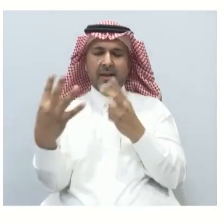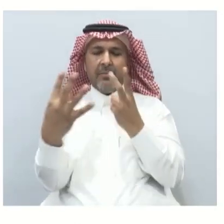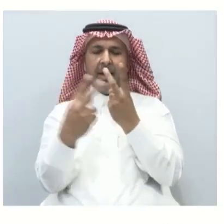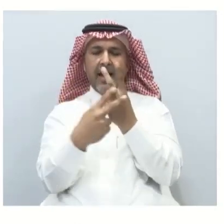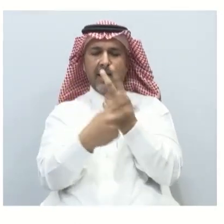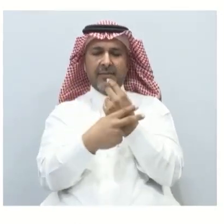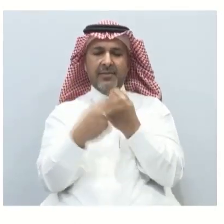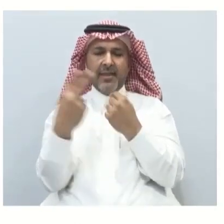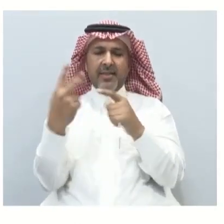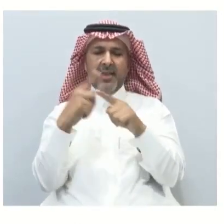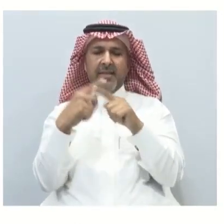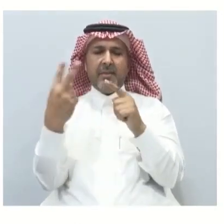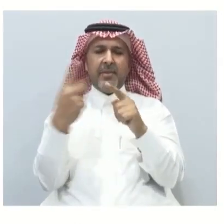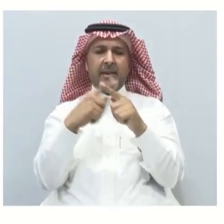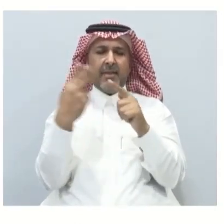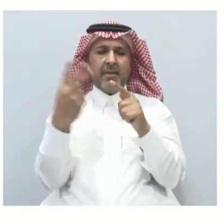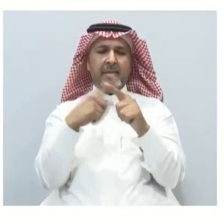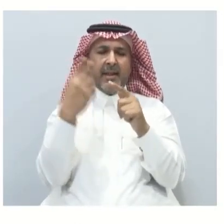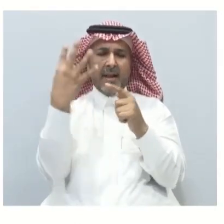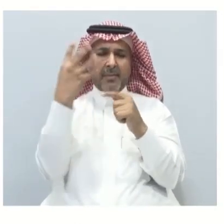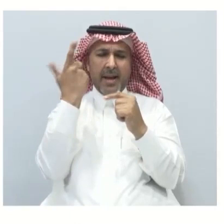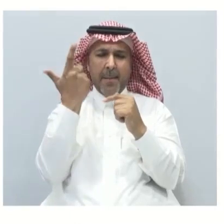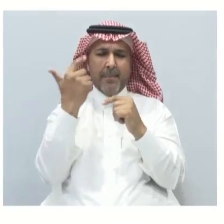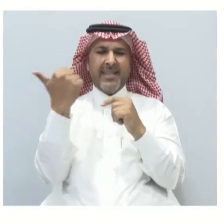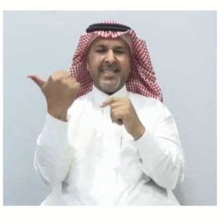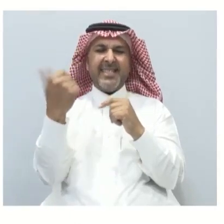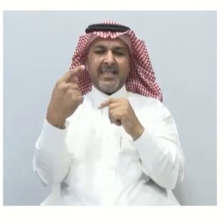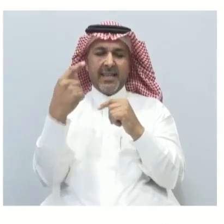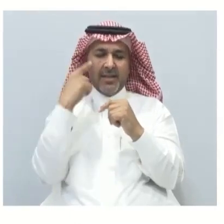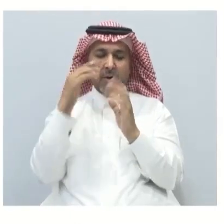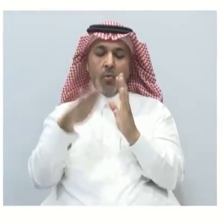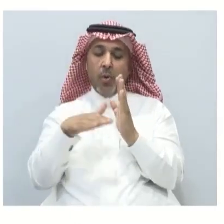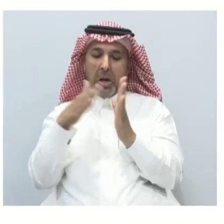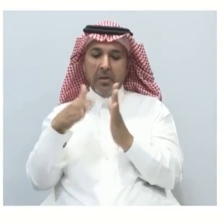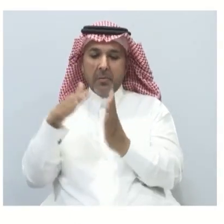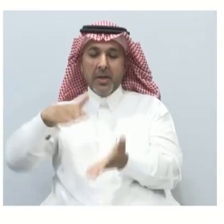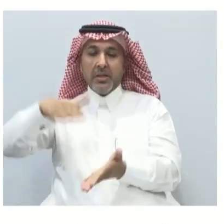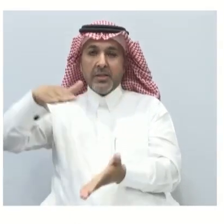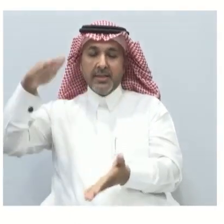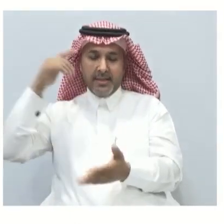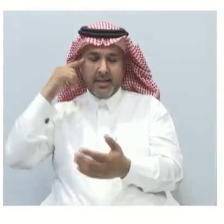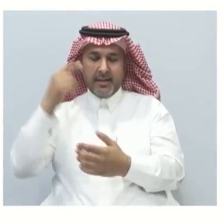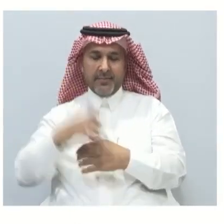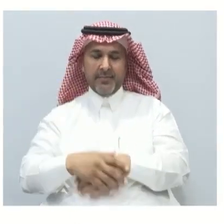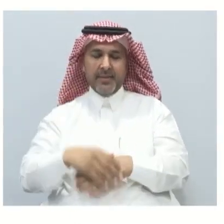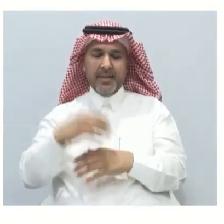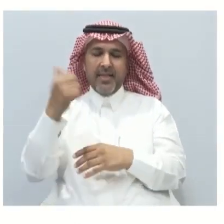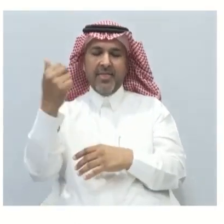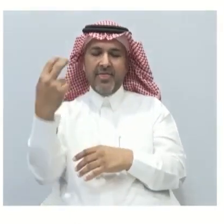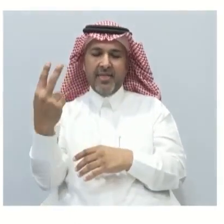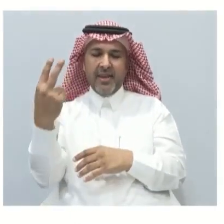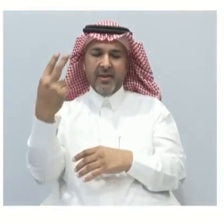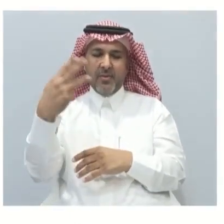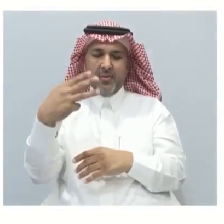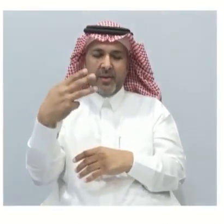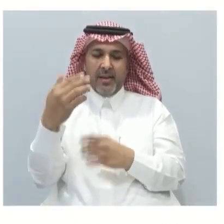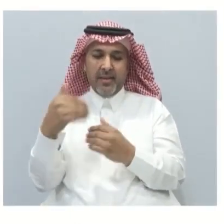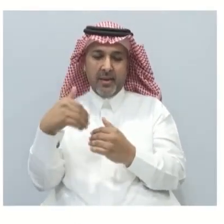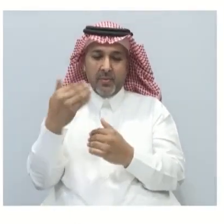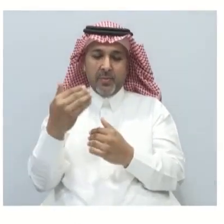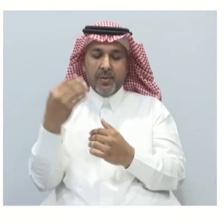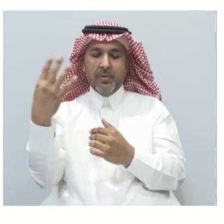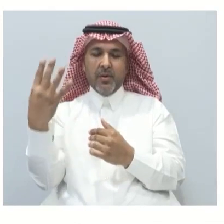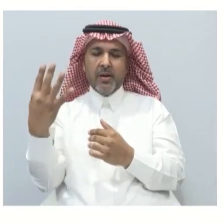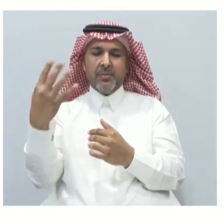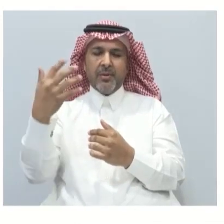2 اس 5 32 2 اس 6 64 2 اس 7 128 2